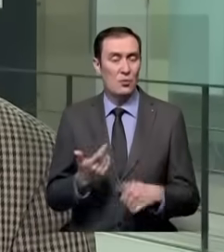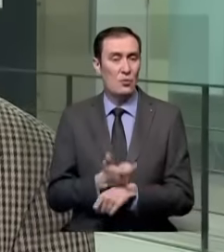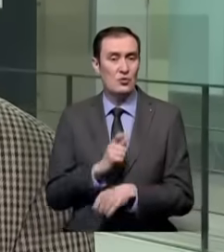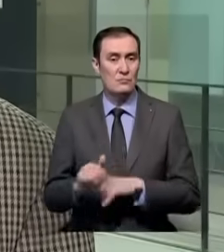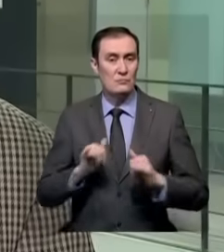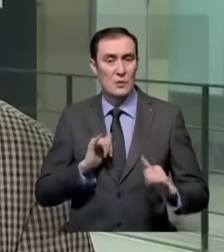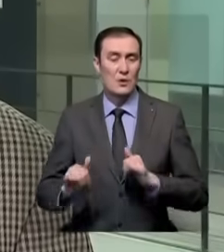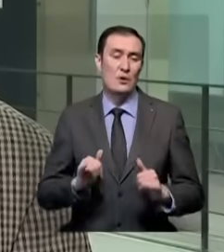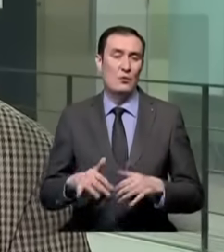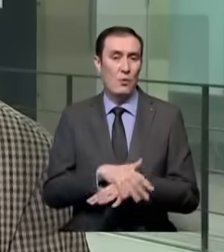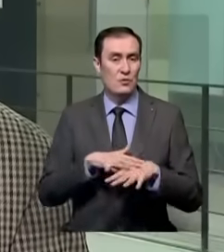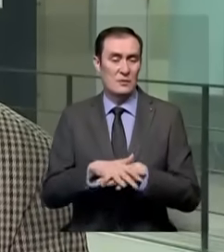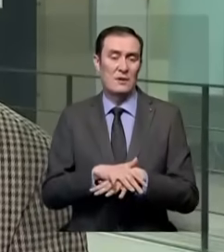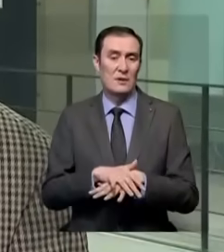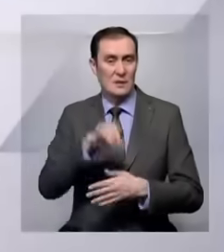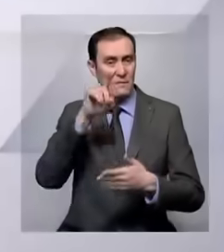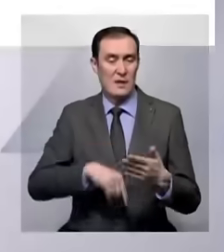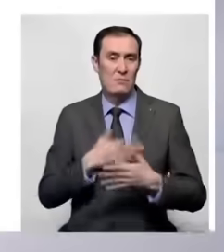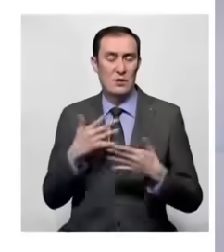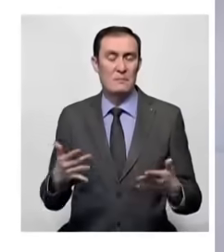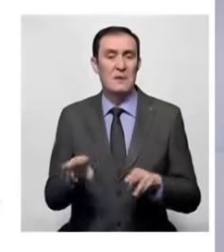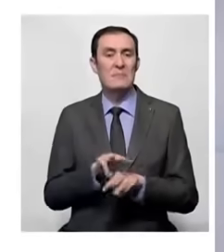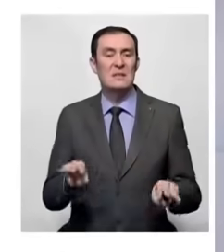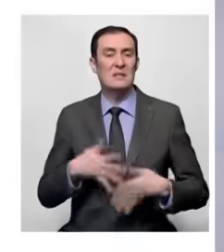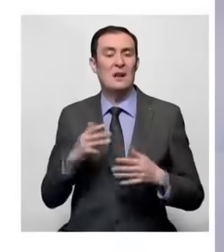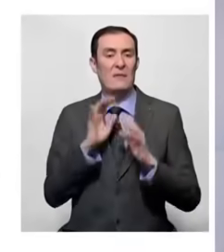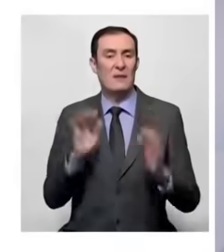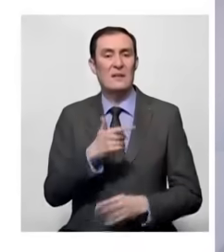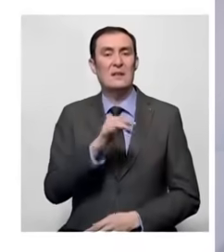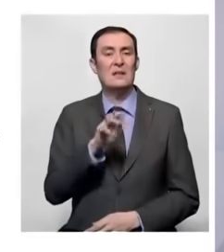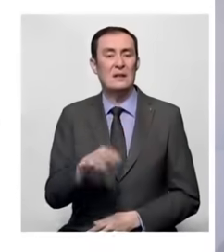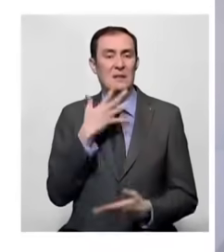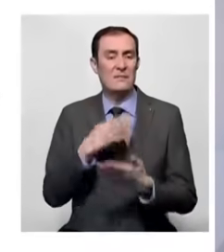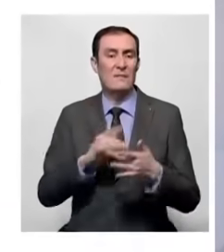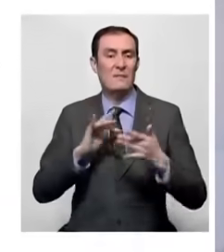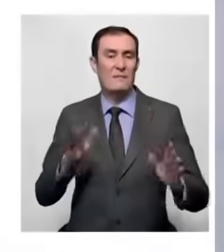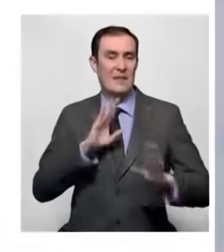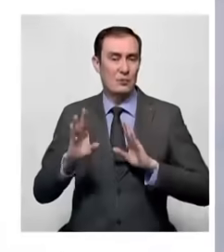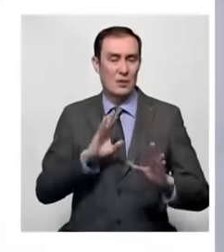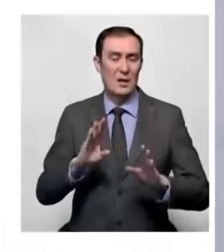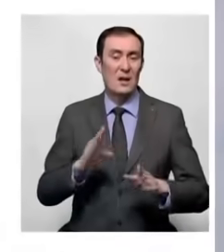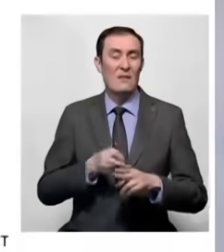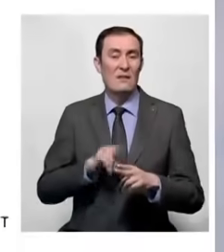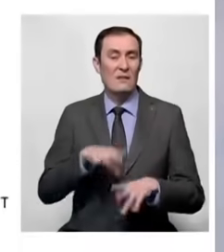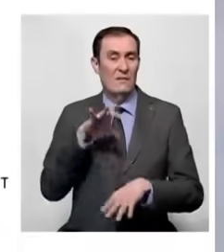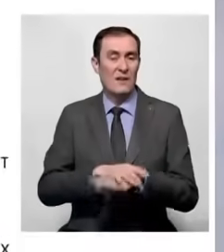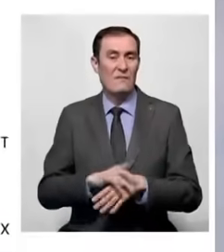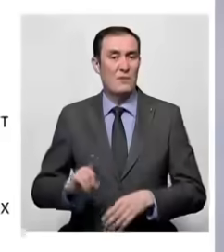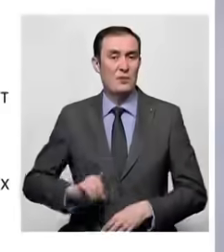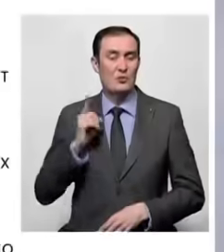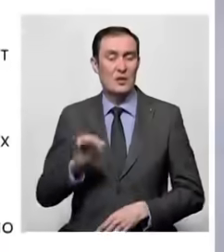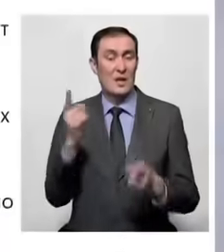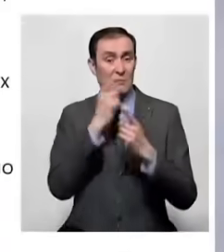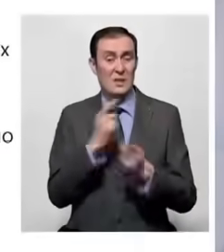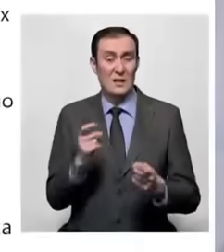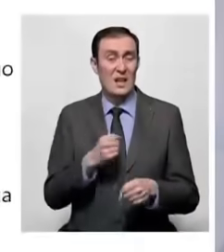очень общество с доверием большим. Министр здравоохранения Ажар Гениат на своей странице в Фейсбуке назвала случай вопиющим и